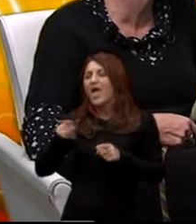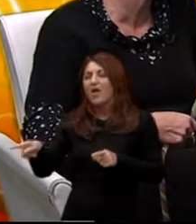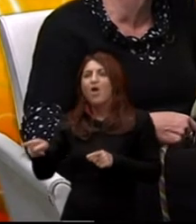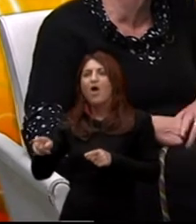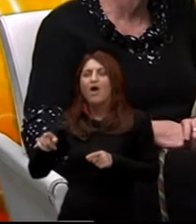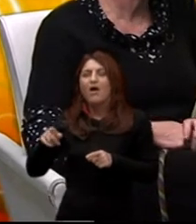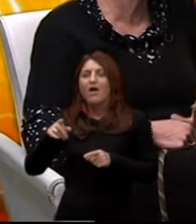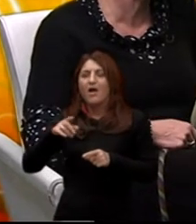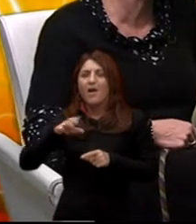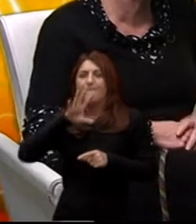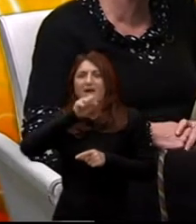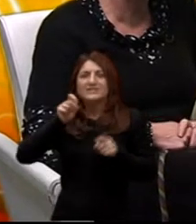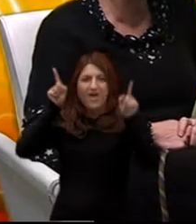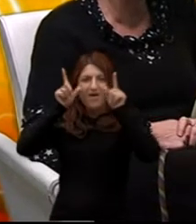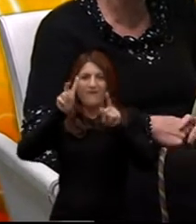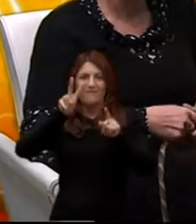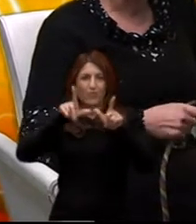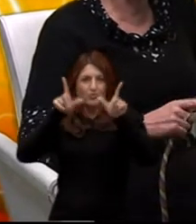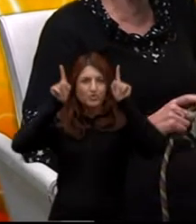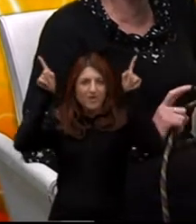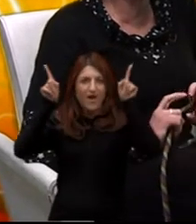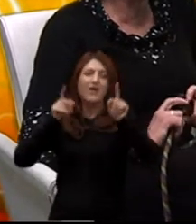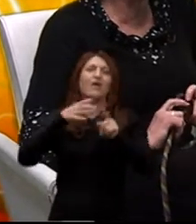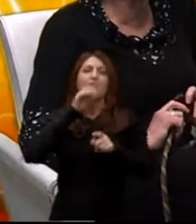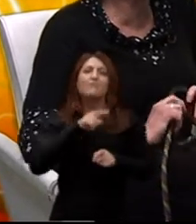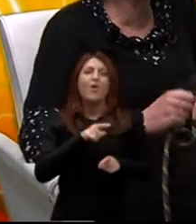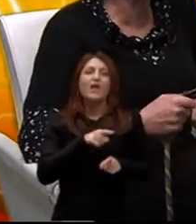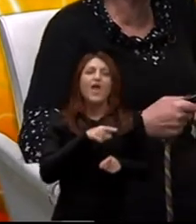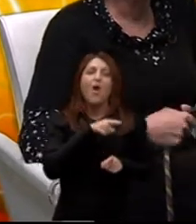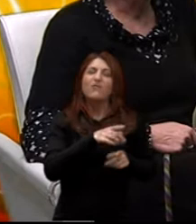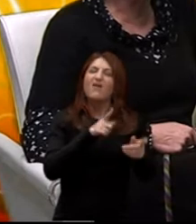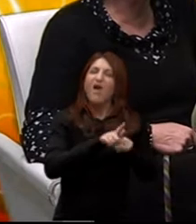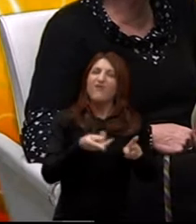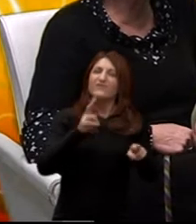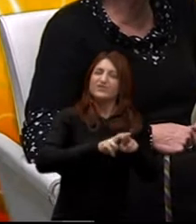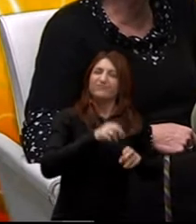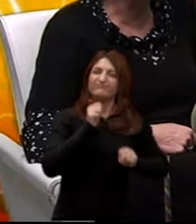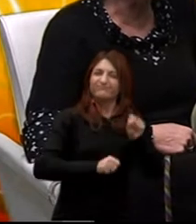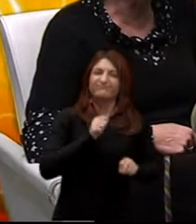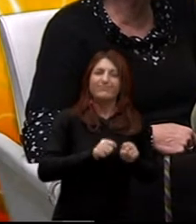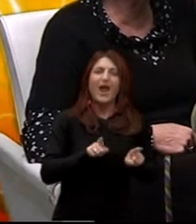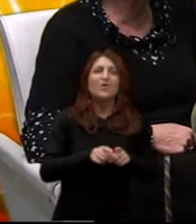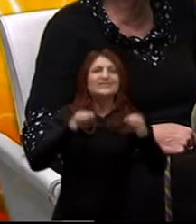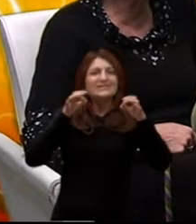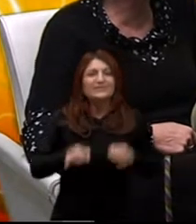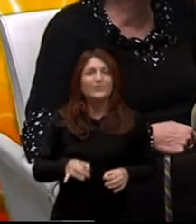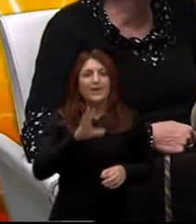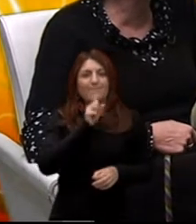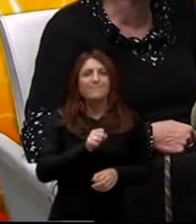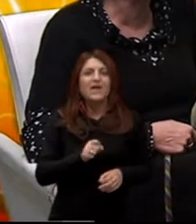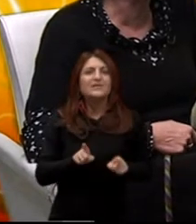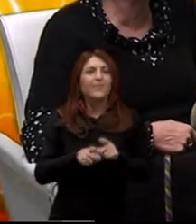taj pokret traje, pogotovo sa psima vodičima, da tako kažem pobjedili, jer su oni jako stabilni. Nama je važno da je